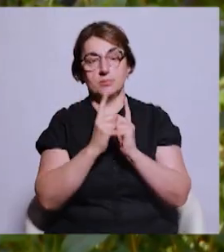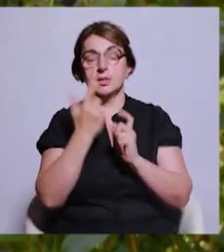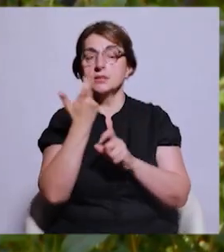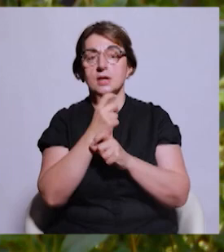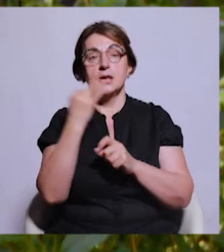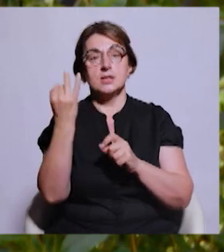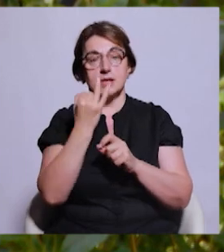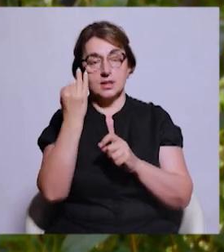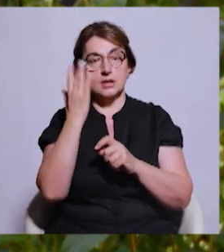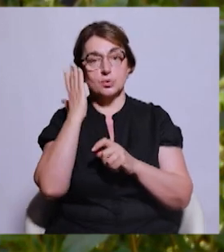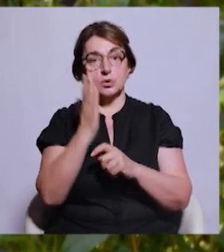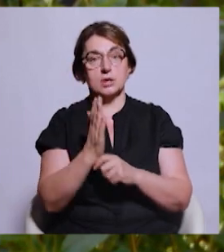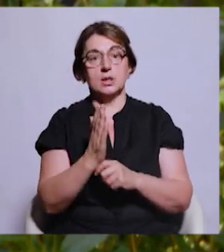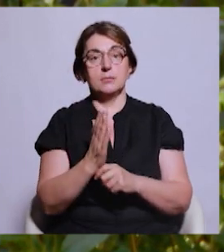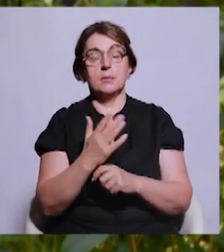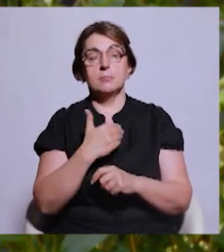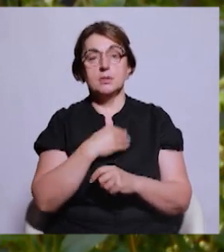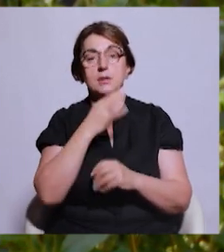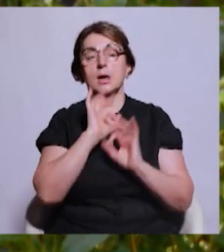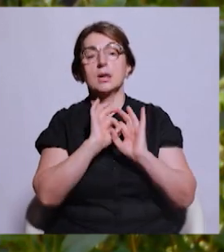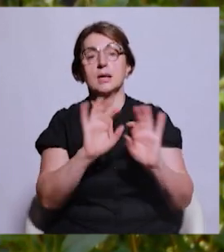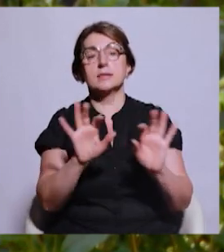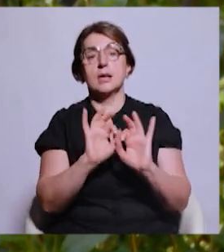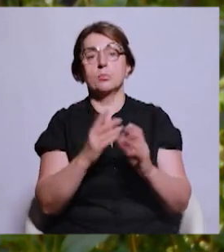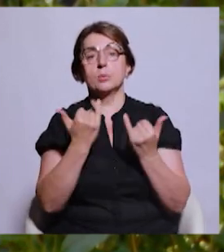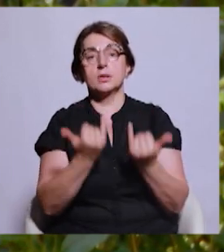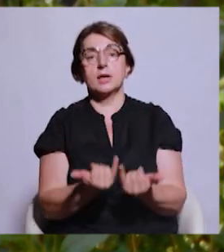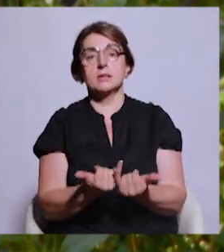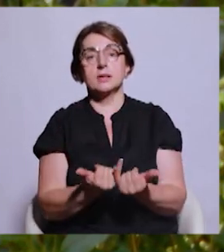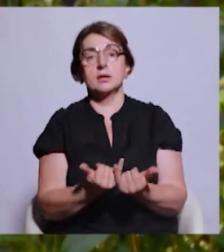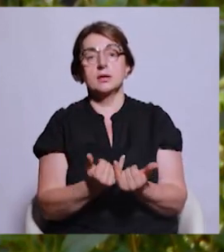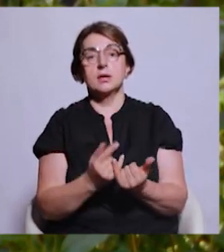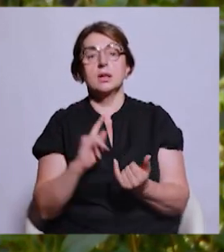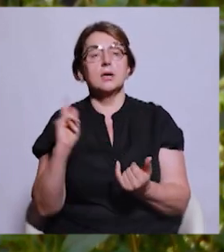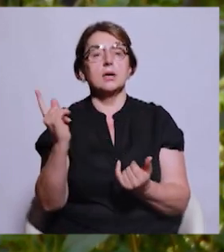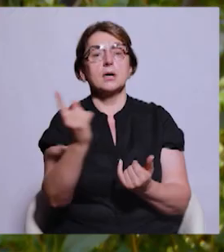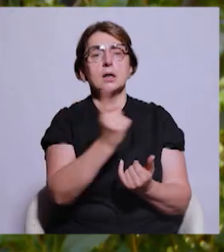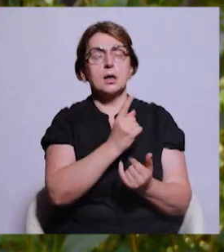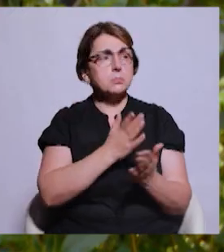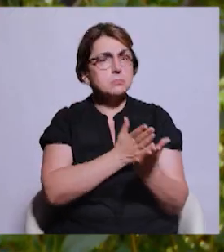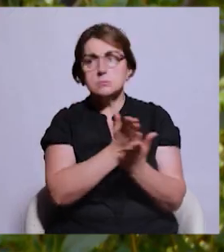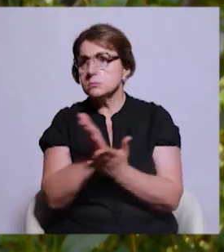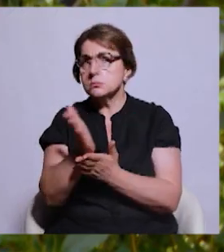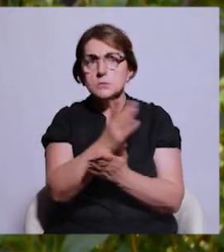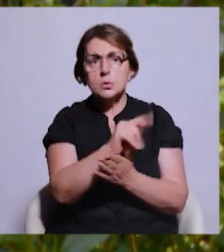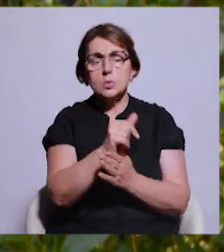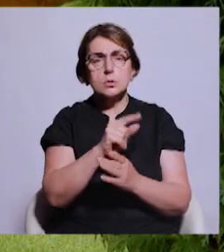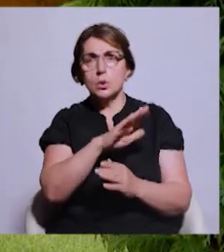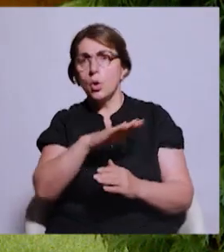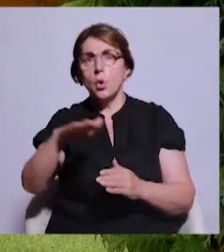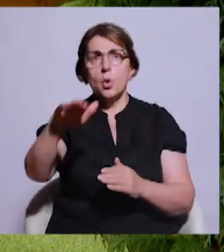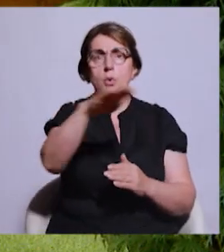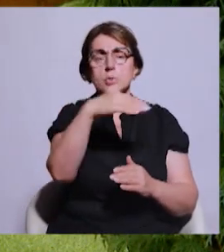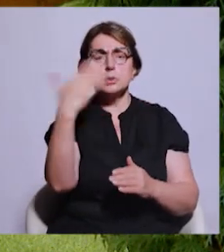ჩვენი შეხვედრაც საინტერესოდ ჩაივლის. მინდა გესაუბროთ დღეს გარემოში გაგნებაზე, ორიენტირებაზე